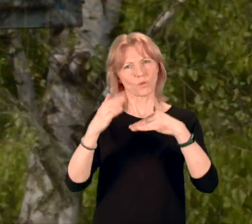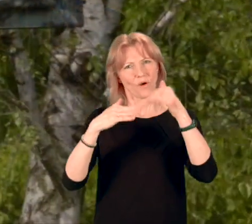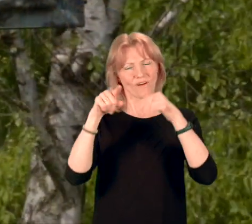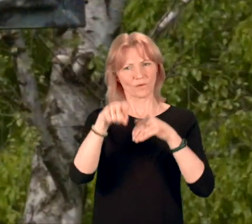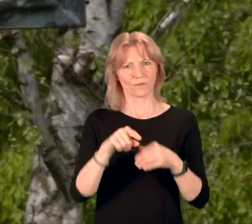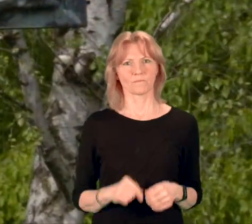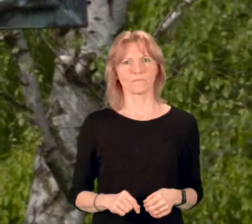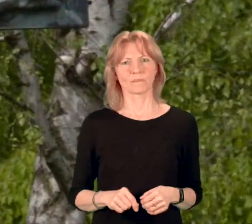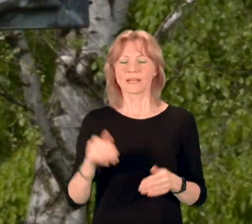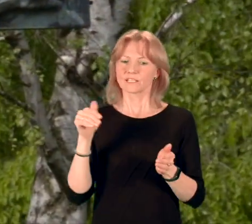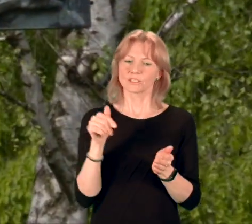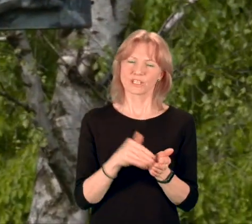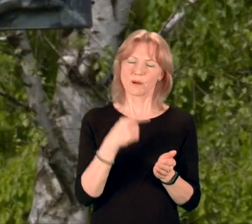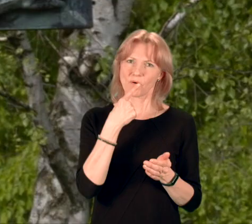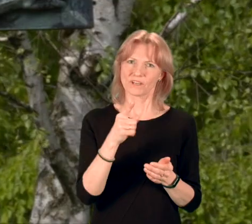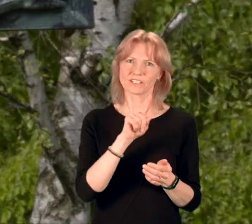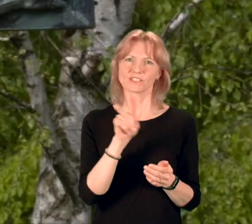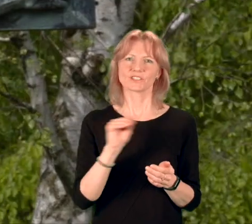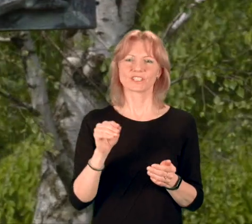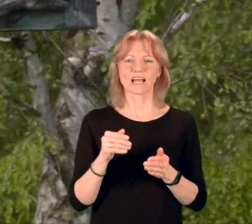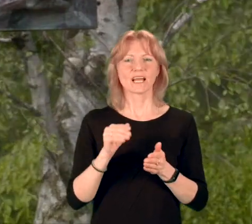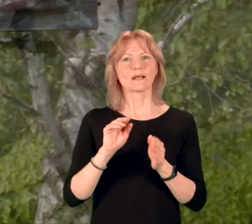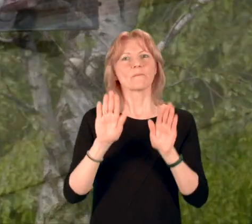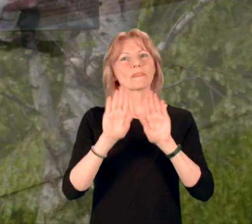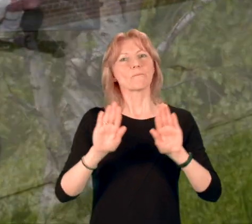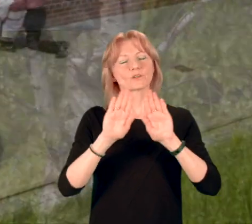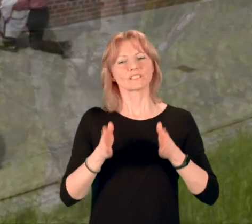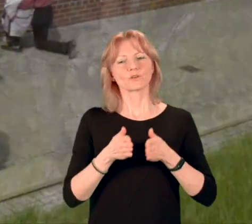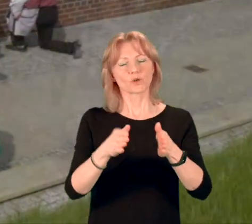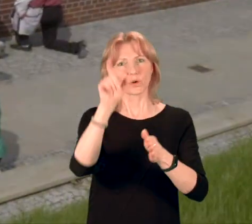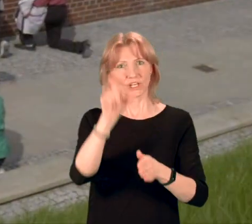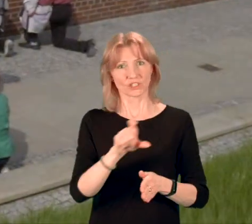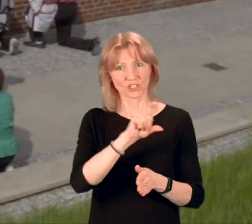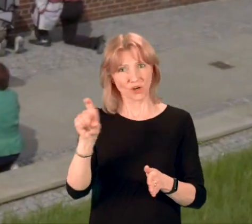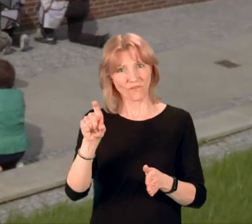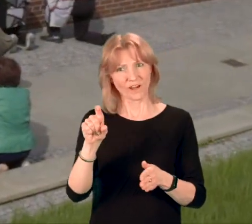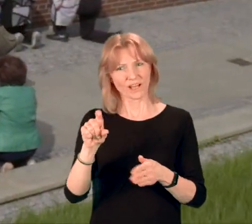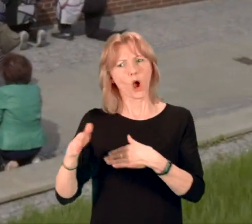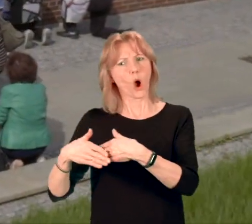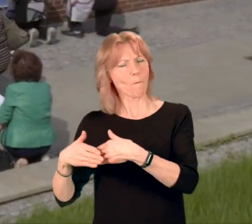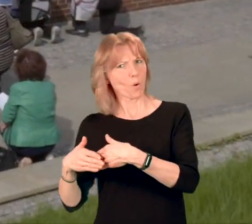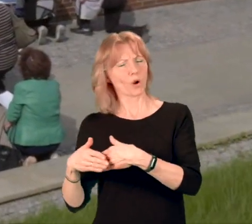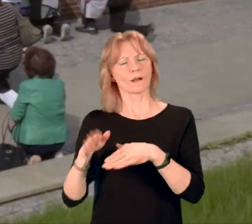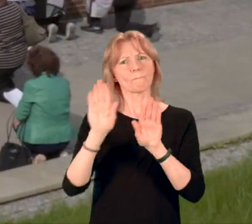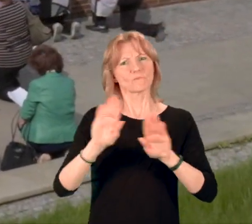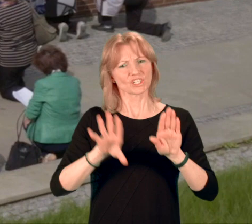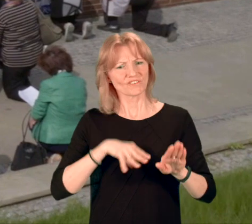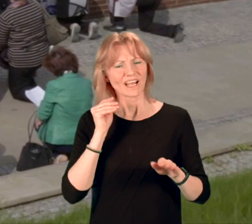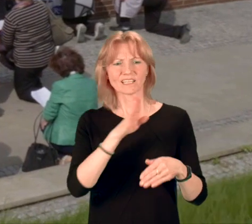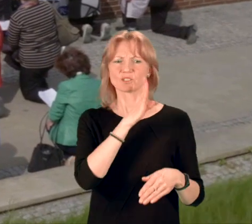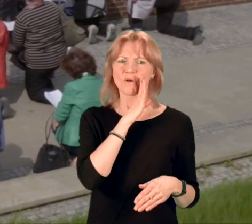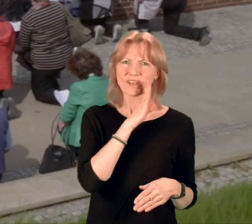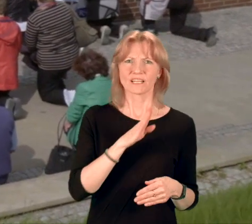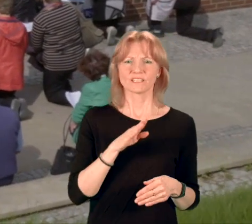Należy podkreślić, że nabożeństwo drogi krzyżowej obok nawiedzenia kaplicy Matki Bożej, udziału we mszy świętej oraz